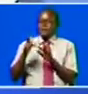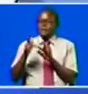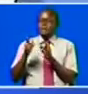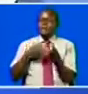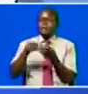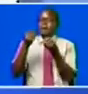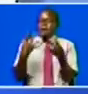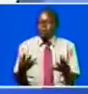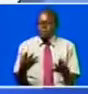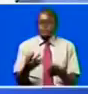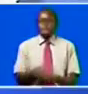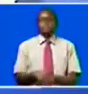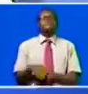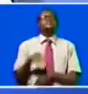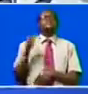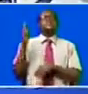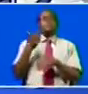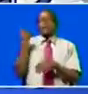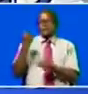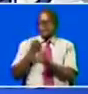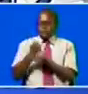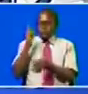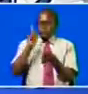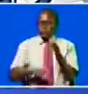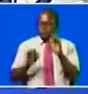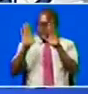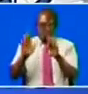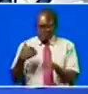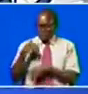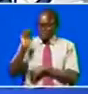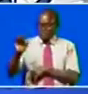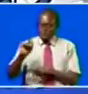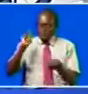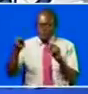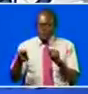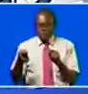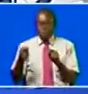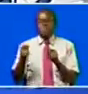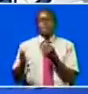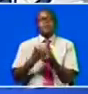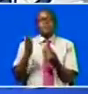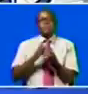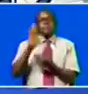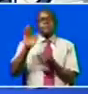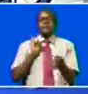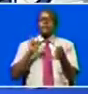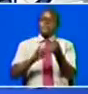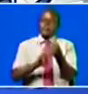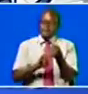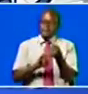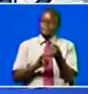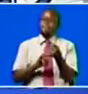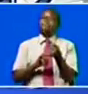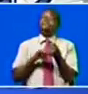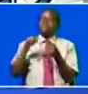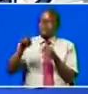kiasi gani? Zile ungefanya mambo yako ya maana. Kwa hivyo watu naomba warekebike, tunza ndoa yako. Manake huku nje jua